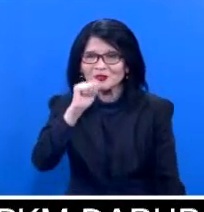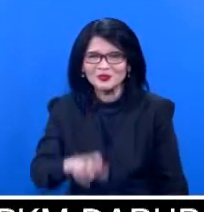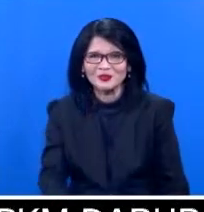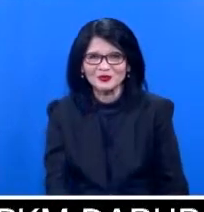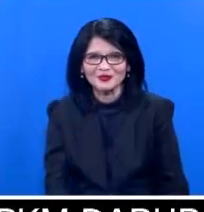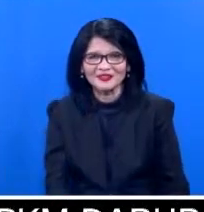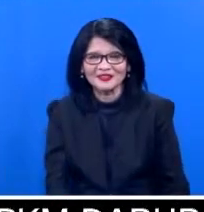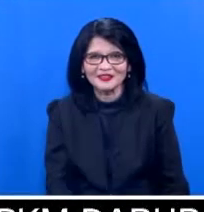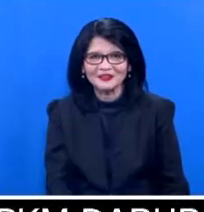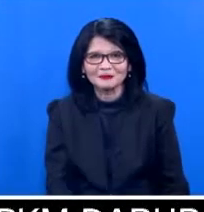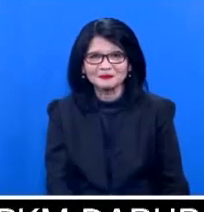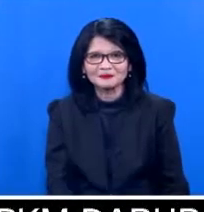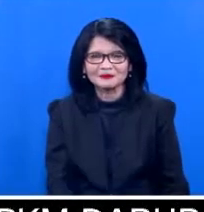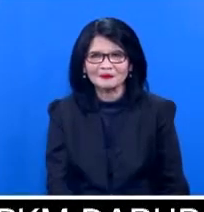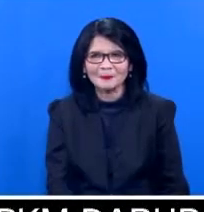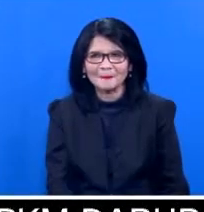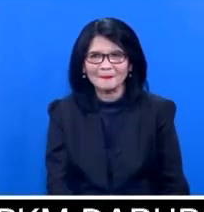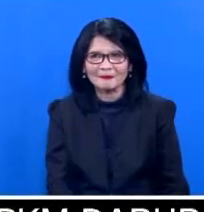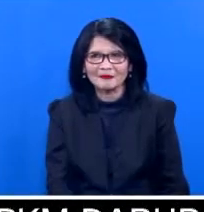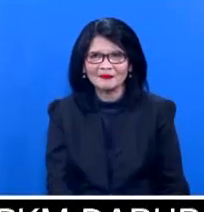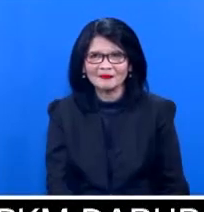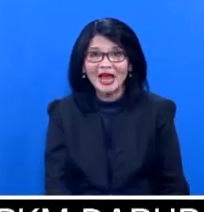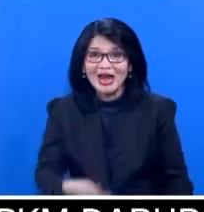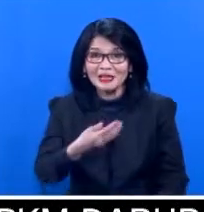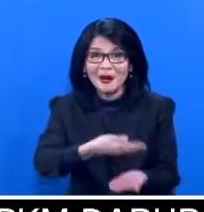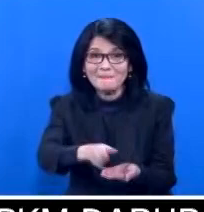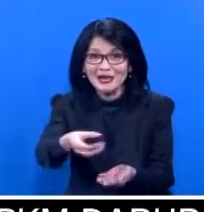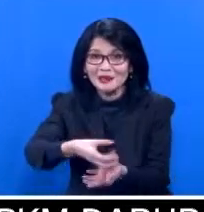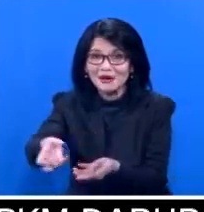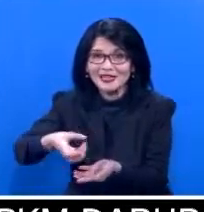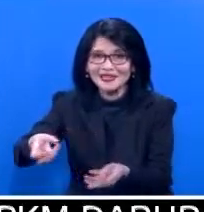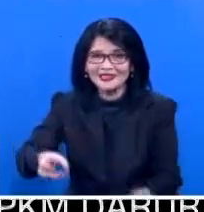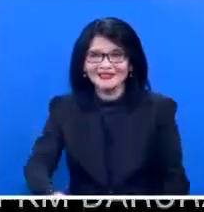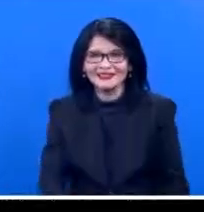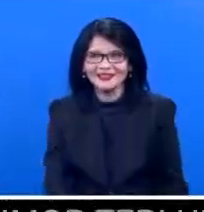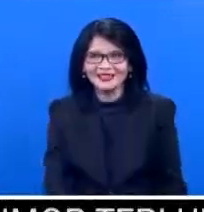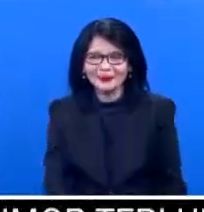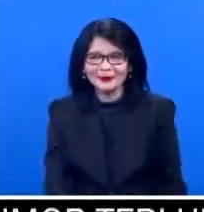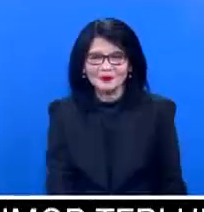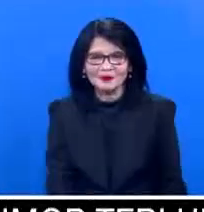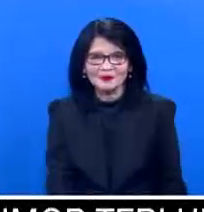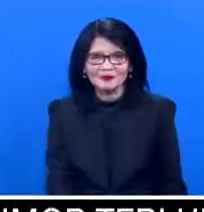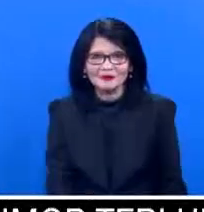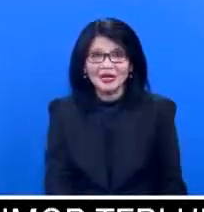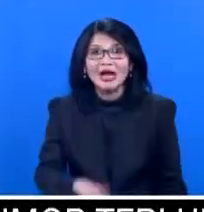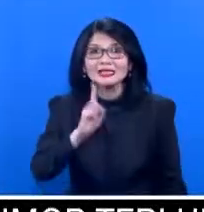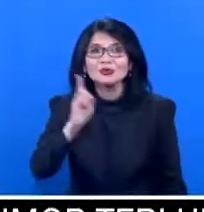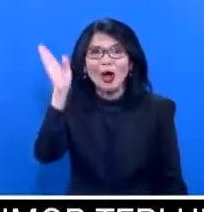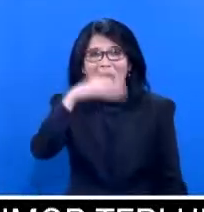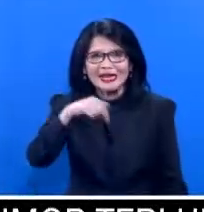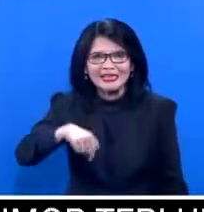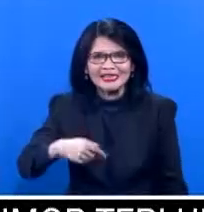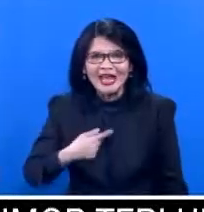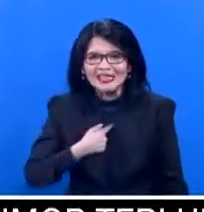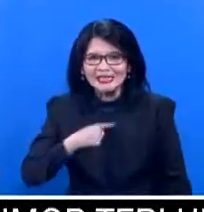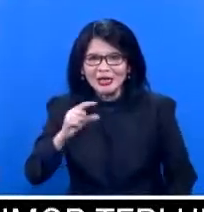kompleks peternakan sapi perah Pondok Rangon ini. Kita bagiin aja yuk. Nah, pemirsa, memang seharian ini saya menjadi pengusaha